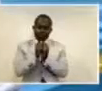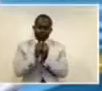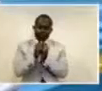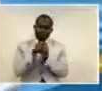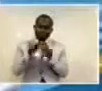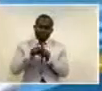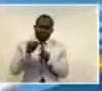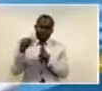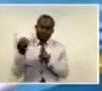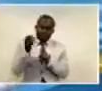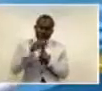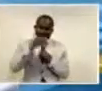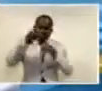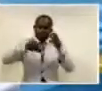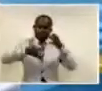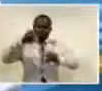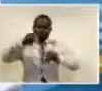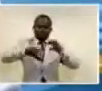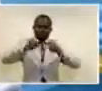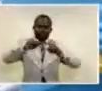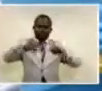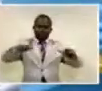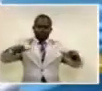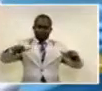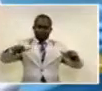atashe nawe tuburana ya sambu